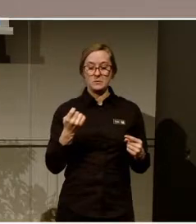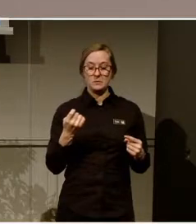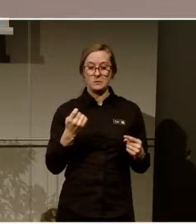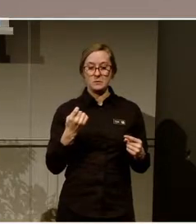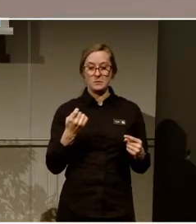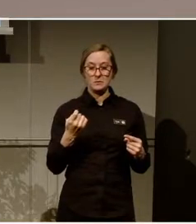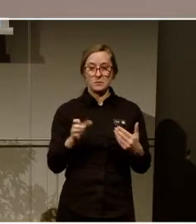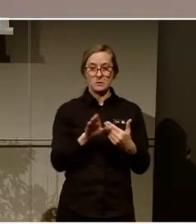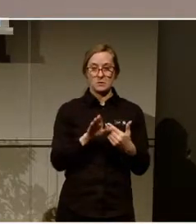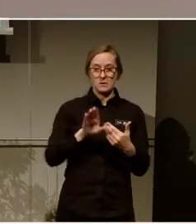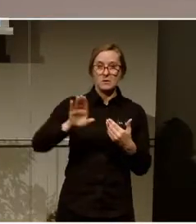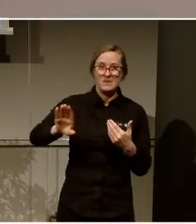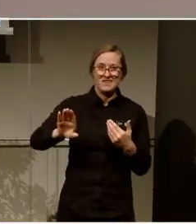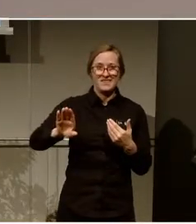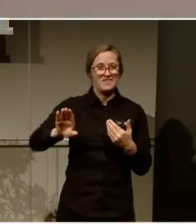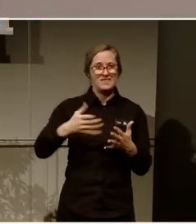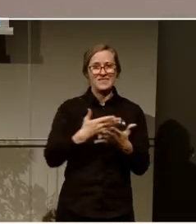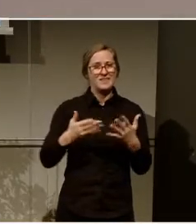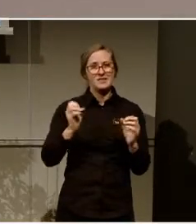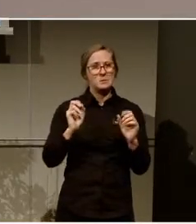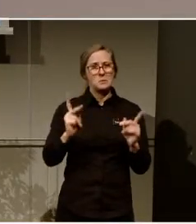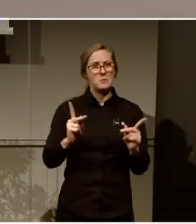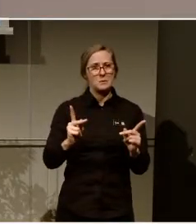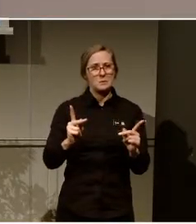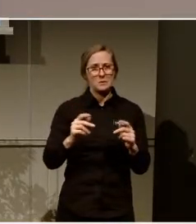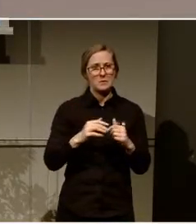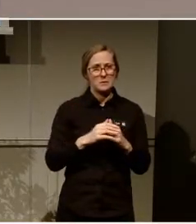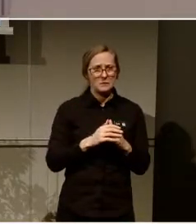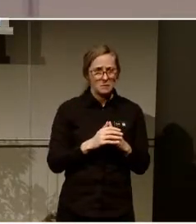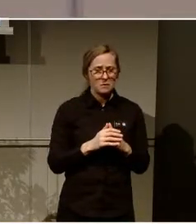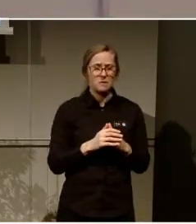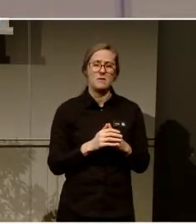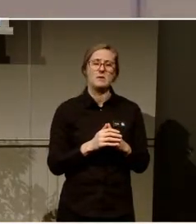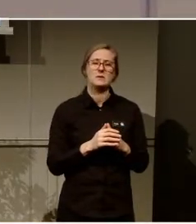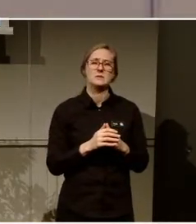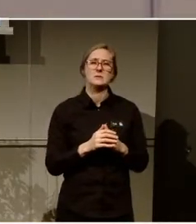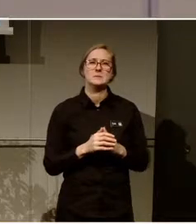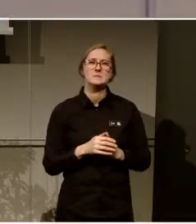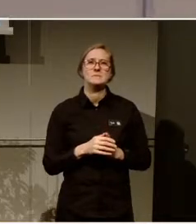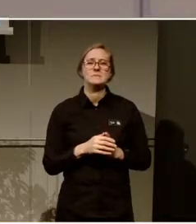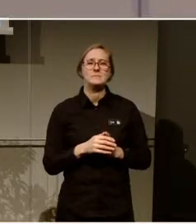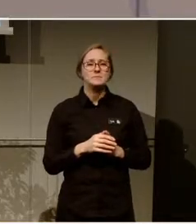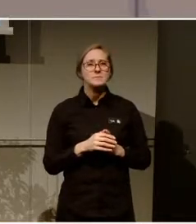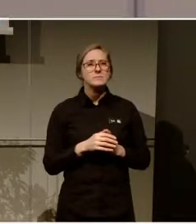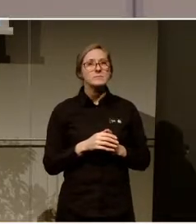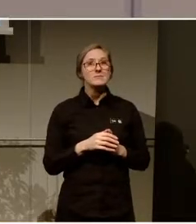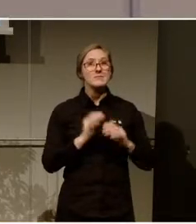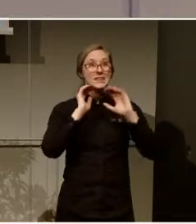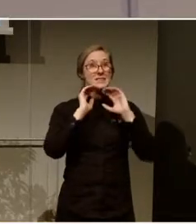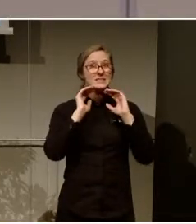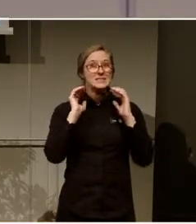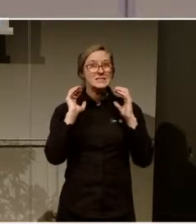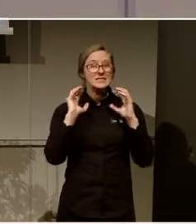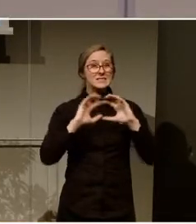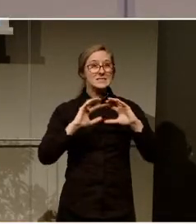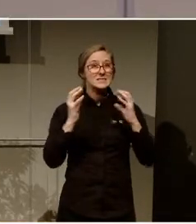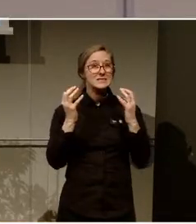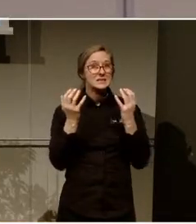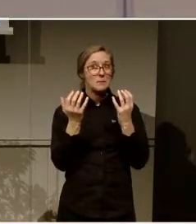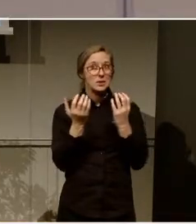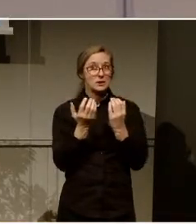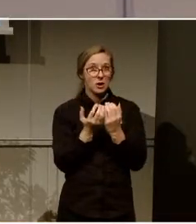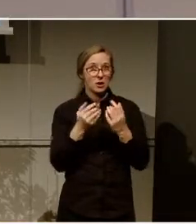det blir ett stort utanförskap eller att människor lämnas utanför den digitala utvecklingen. Det här seminariet är ett exempel